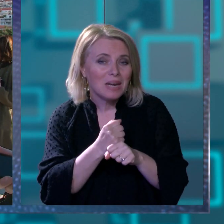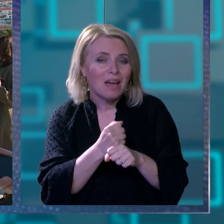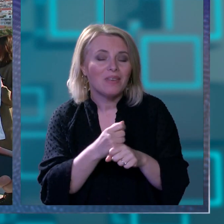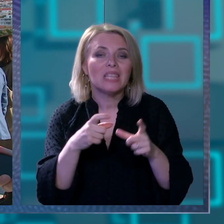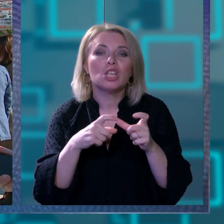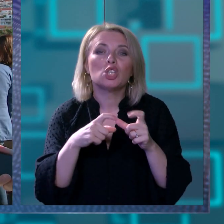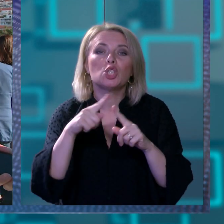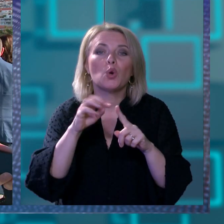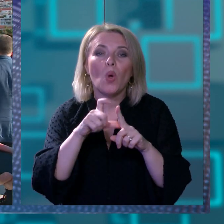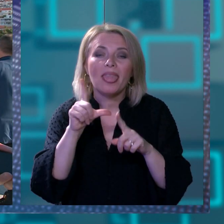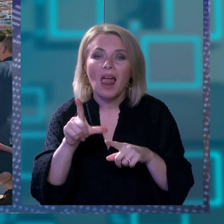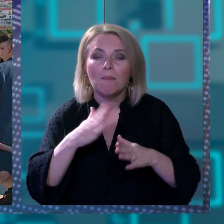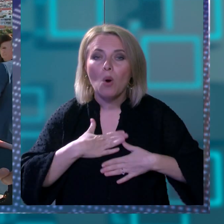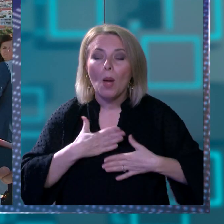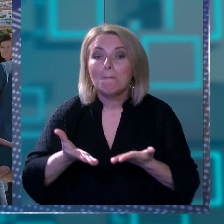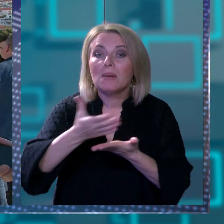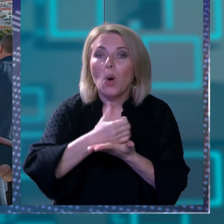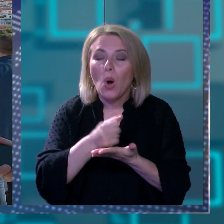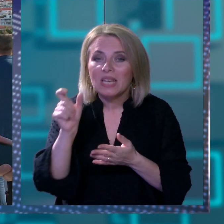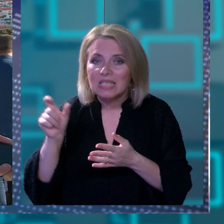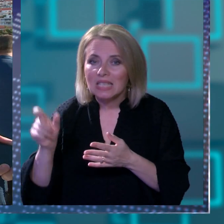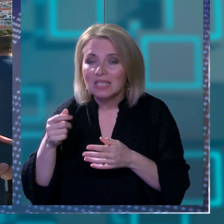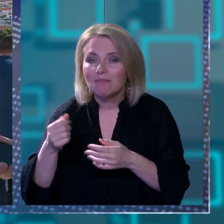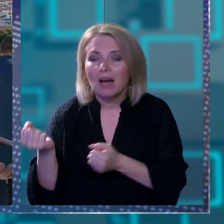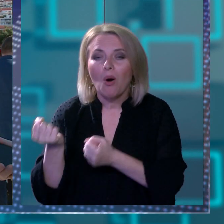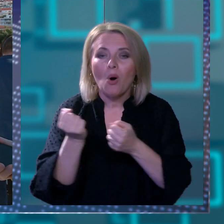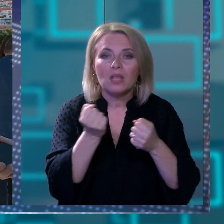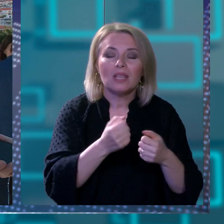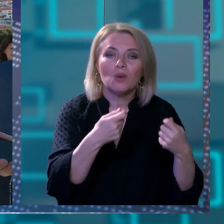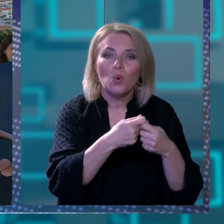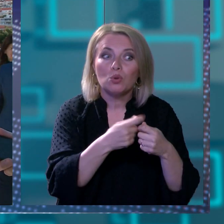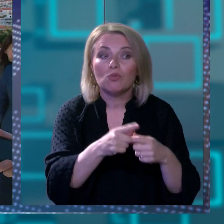mojim korisnicima i odnijeti im lijepo udrugu i oni